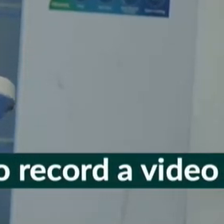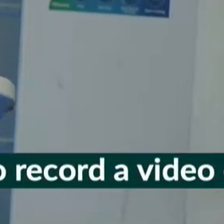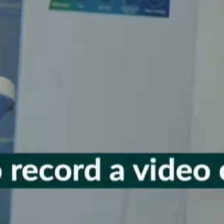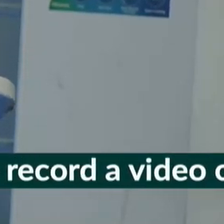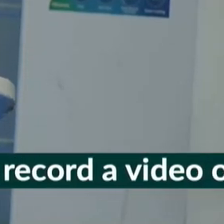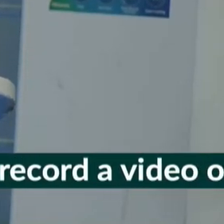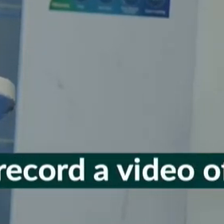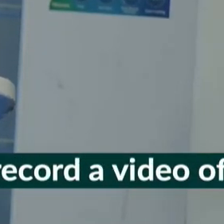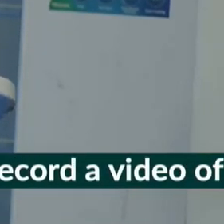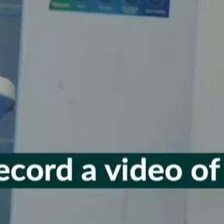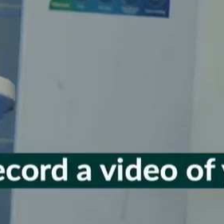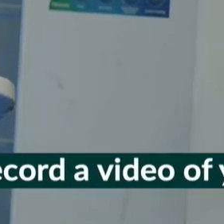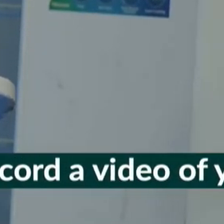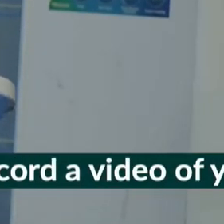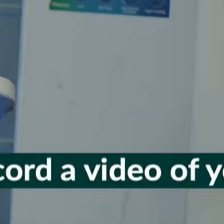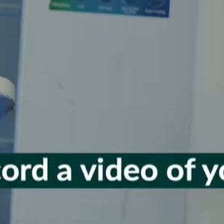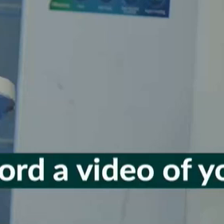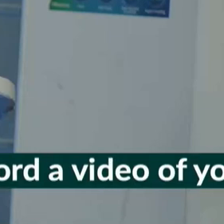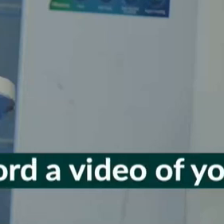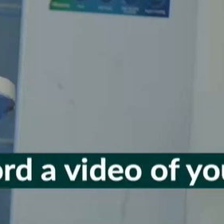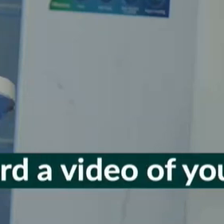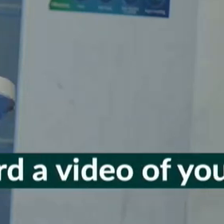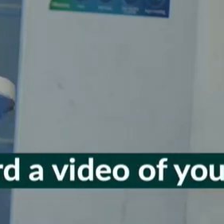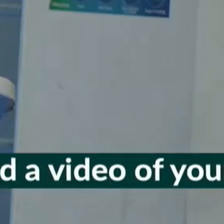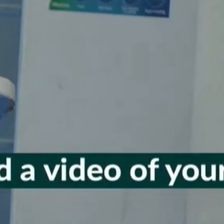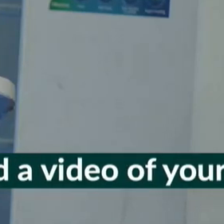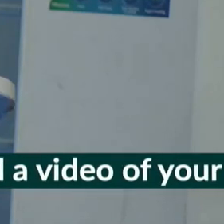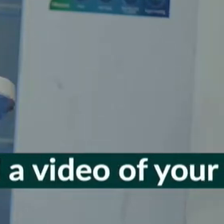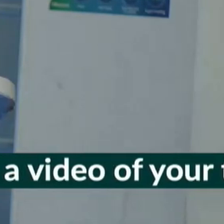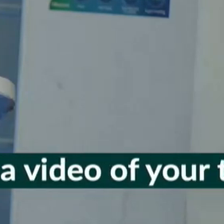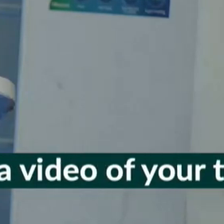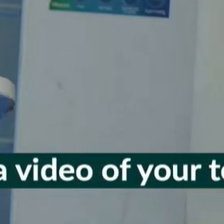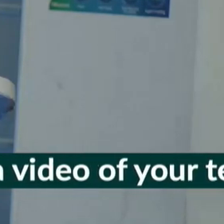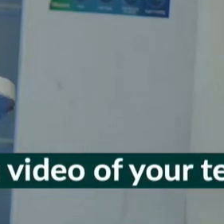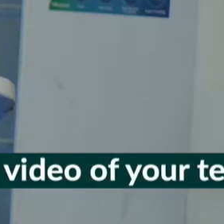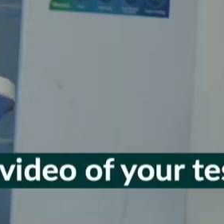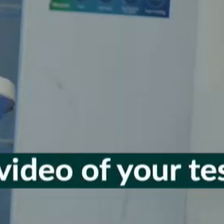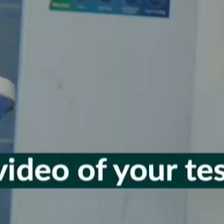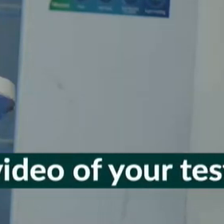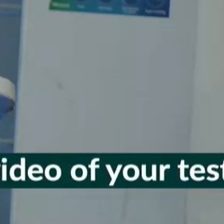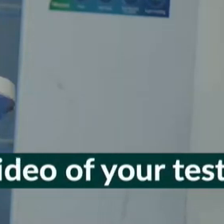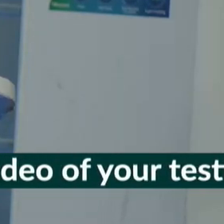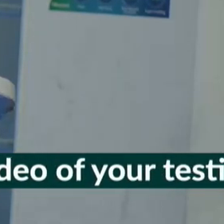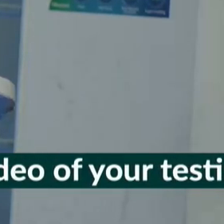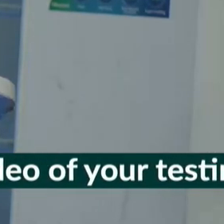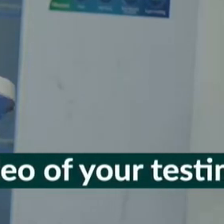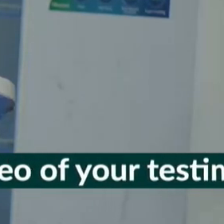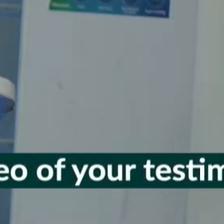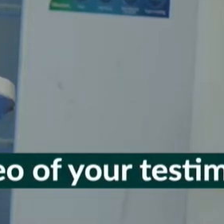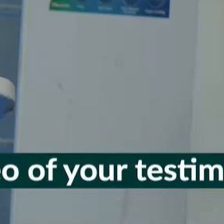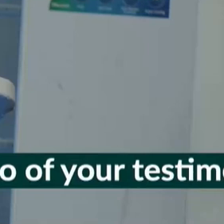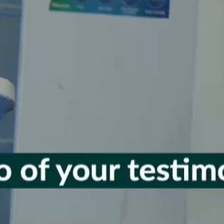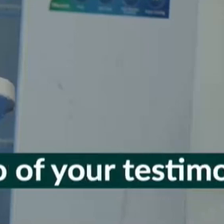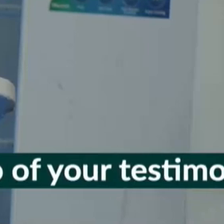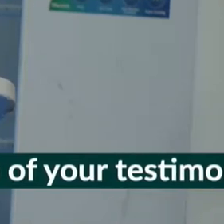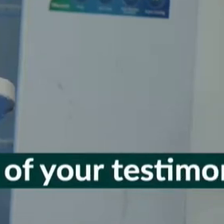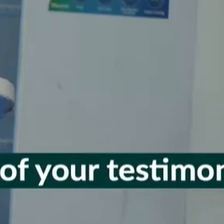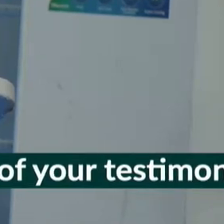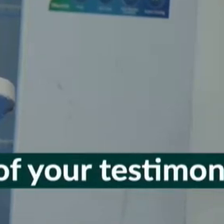Je repartirai avec tes miracles ce soir au nom de Jésus. Nous allons commencer à écouter les témoignages parce qu'il y a beaucoup de miracles ce